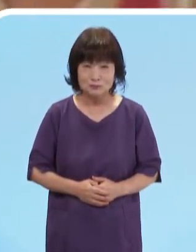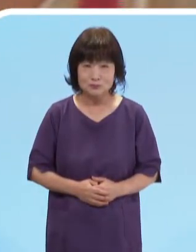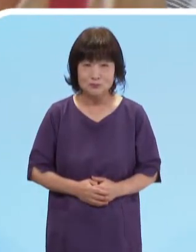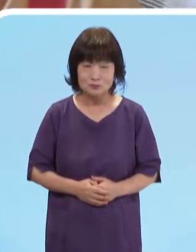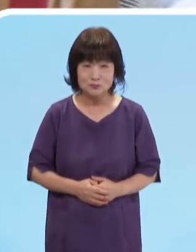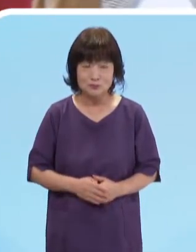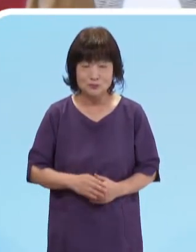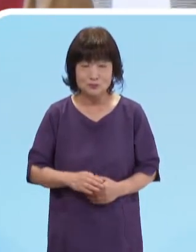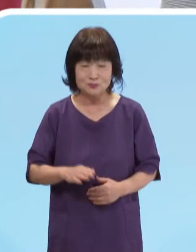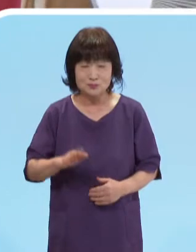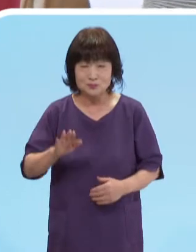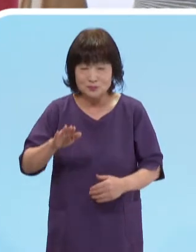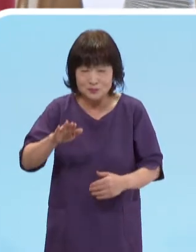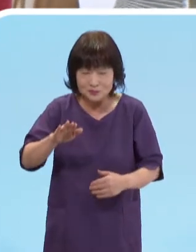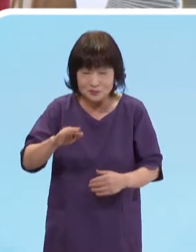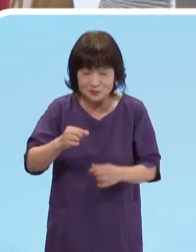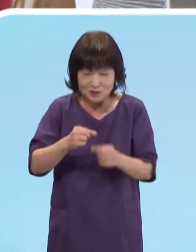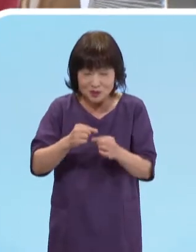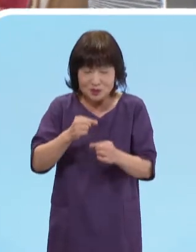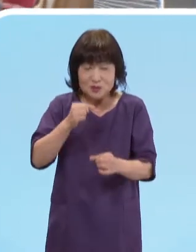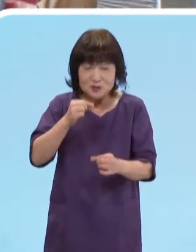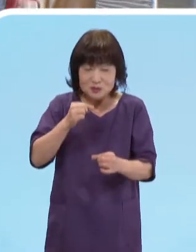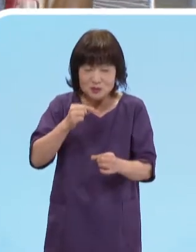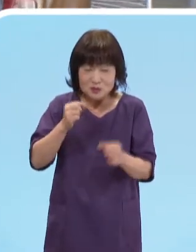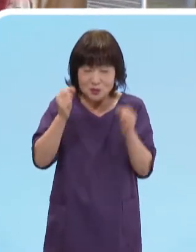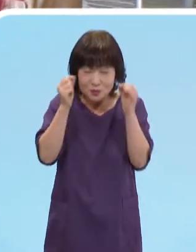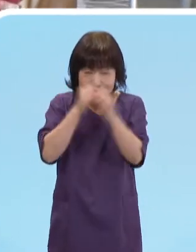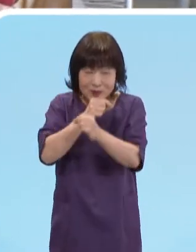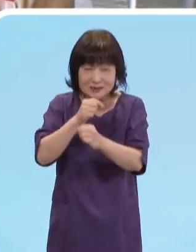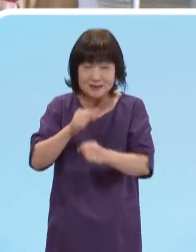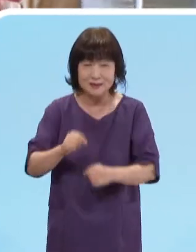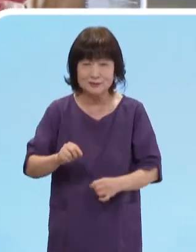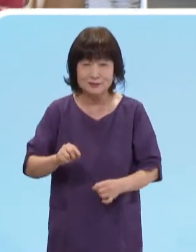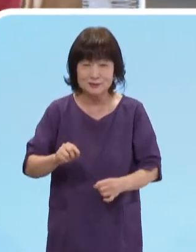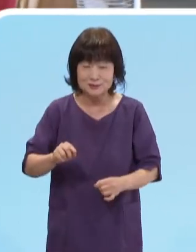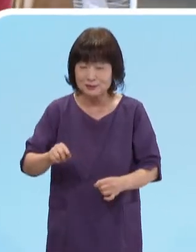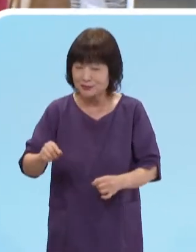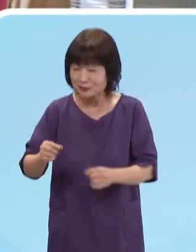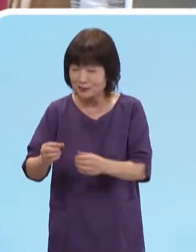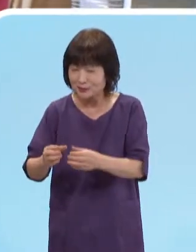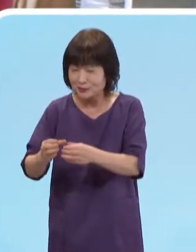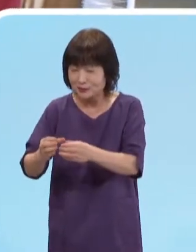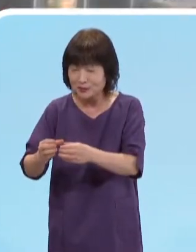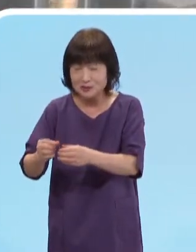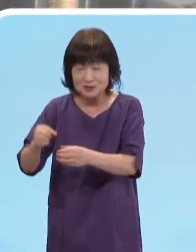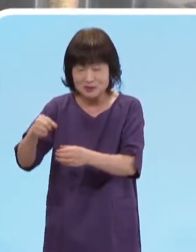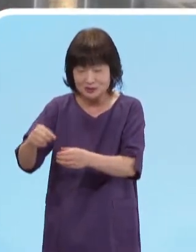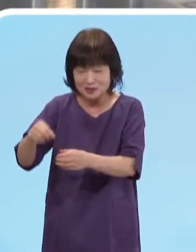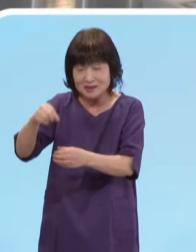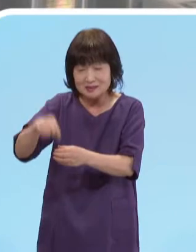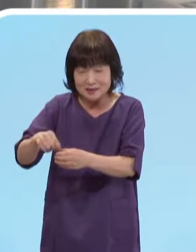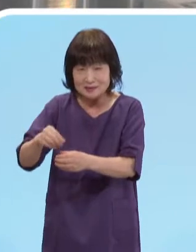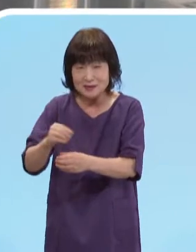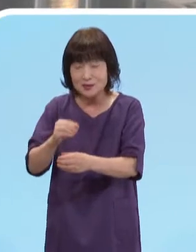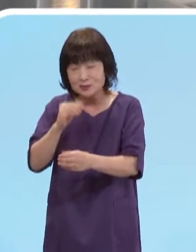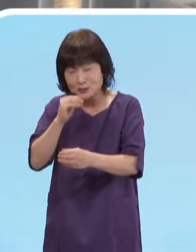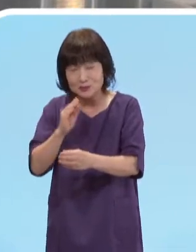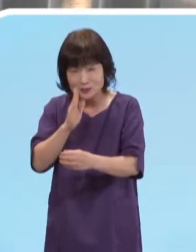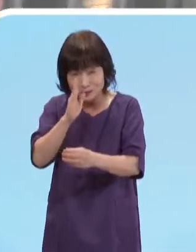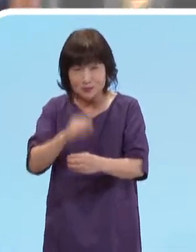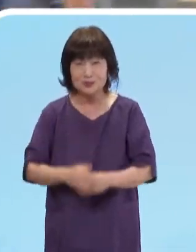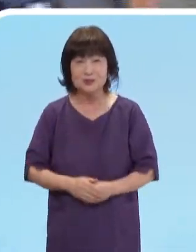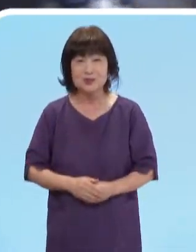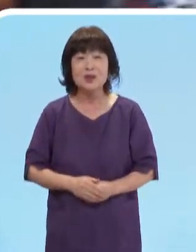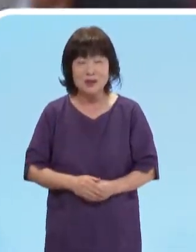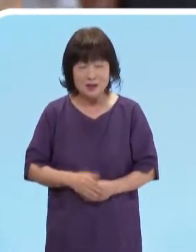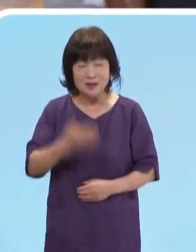し、スプーンこれ。 スプーンとかね。 ここや、ここや。あ、そうそうそう、上手上